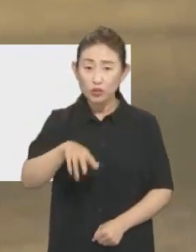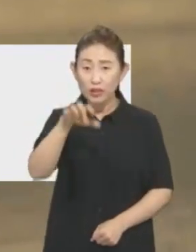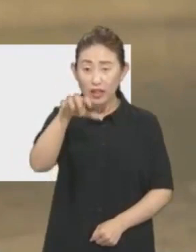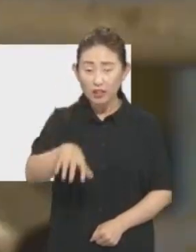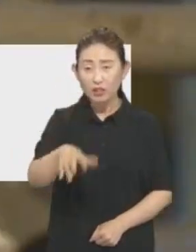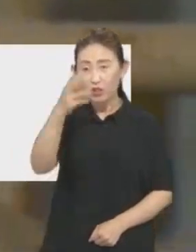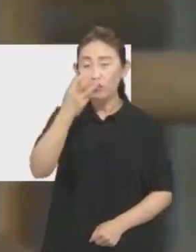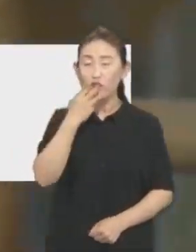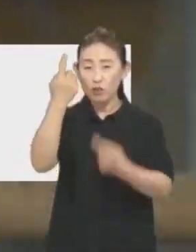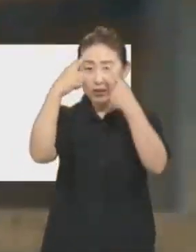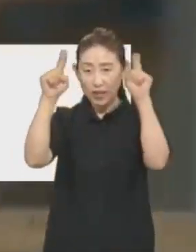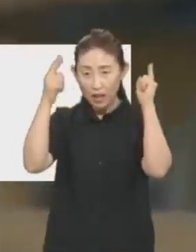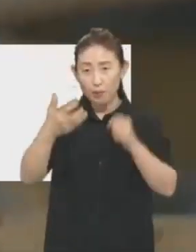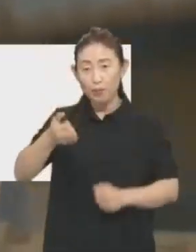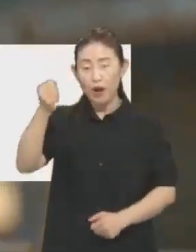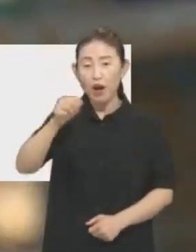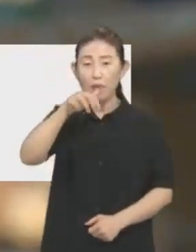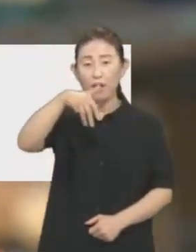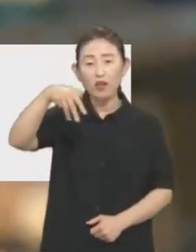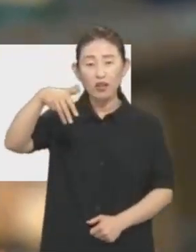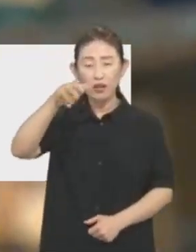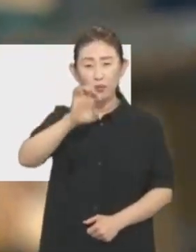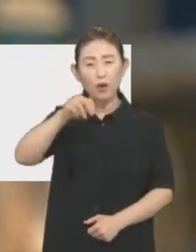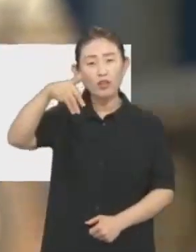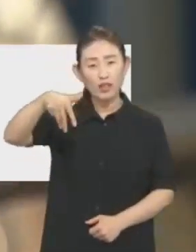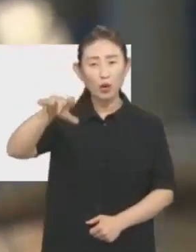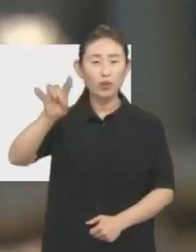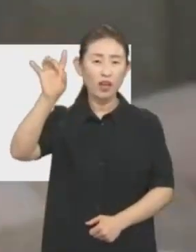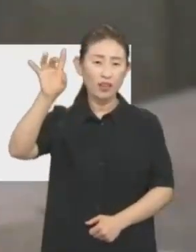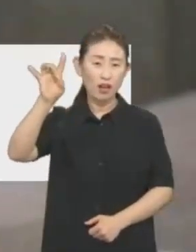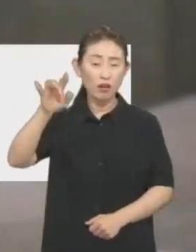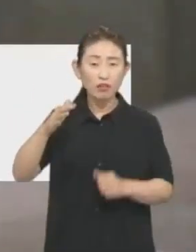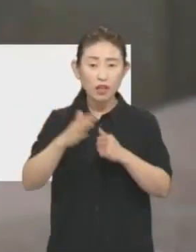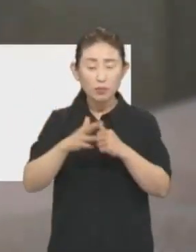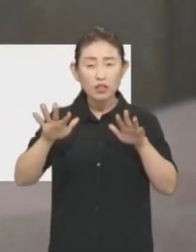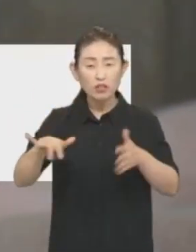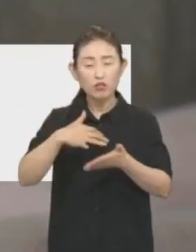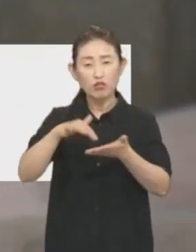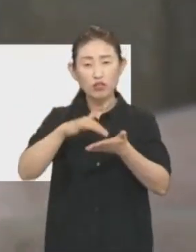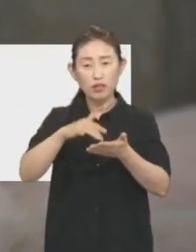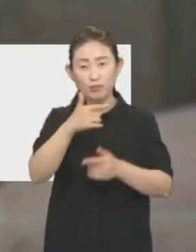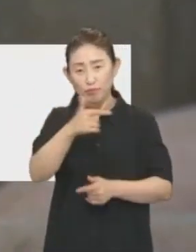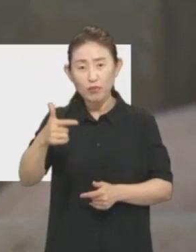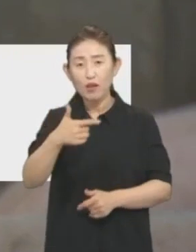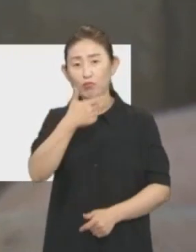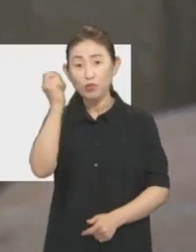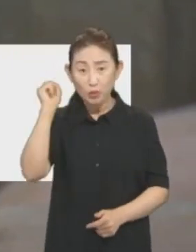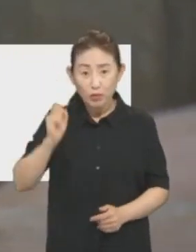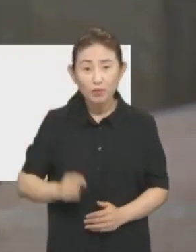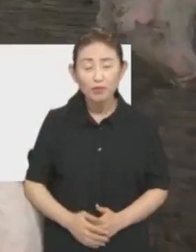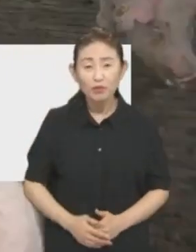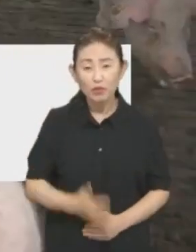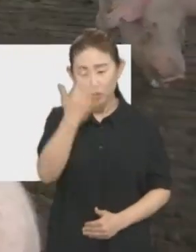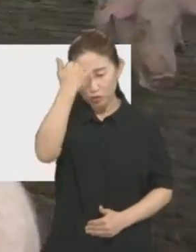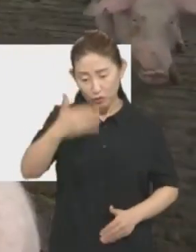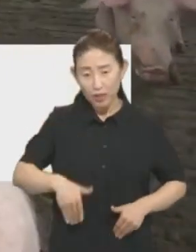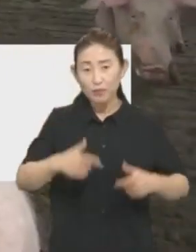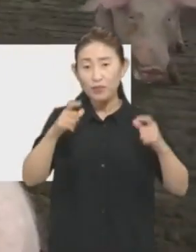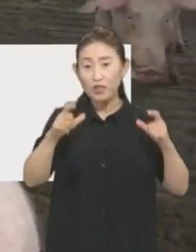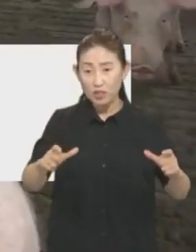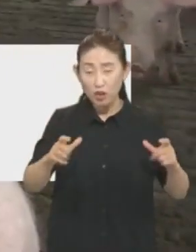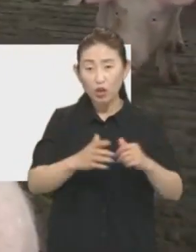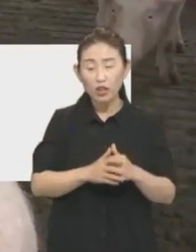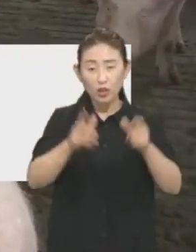평창 캠퍼스 단 한 곳만 설치돼 있어서 수요 대비 공급이 절대 부족한 상황입니다. 충남의 경우